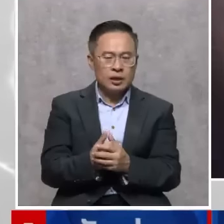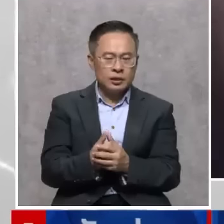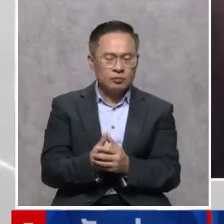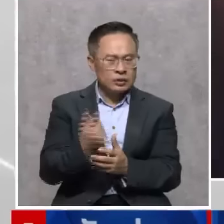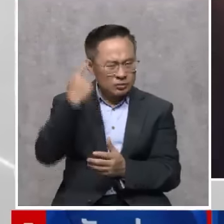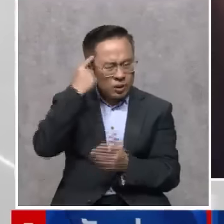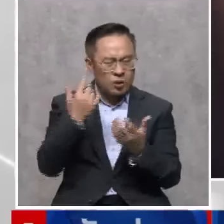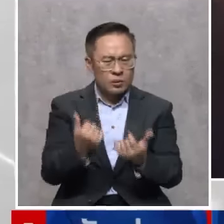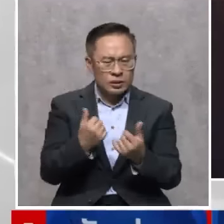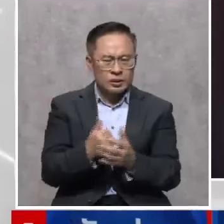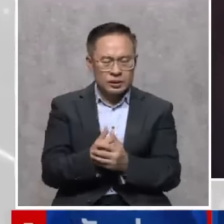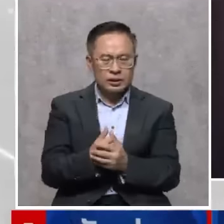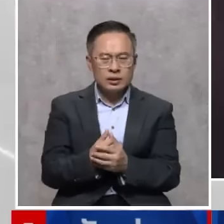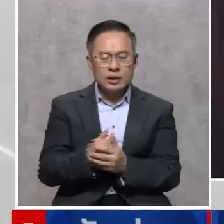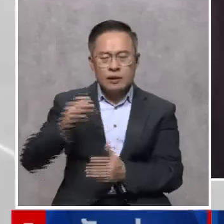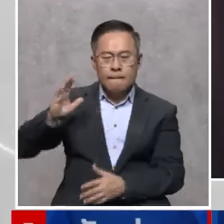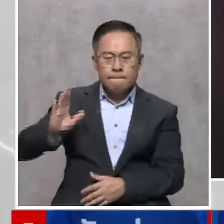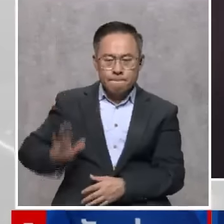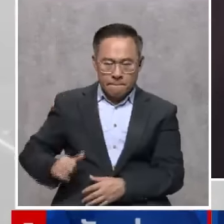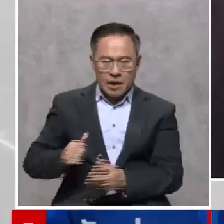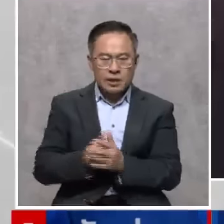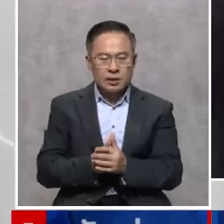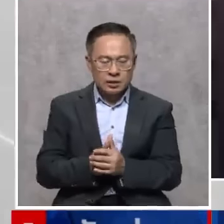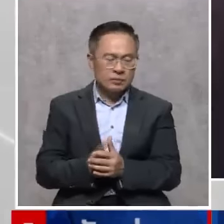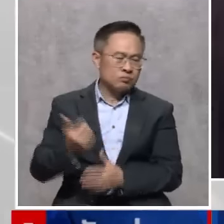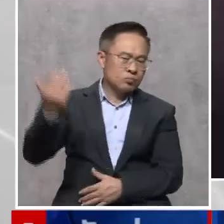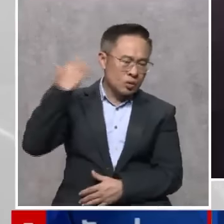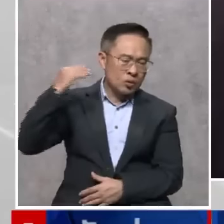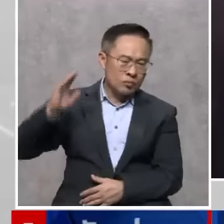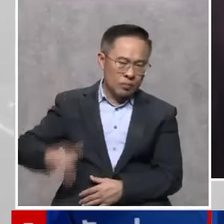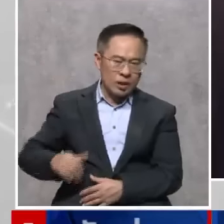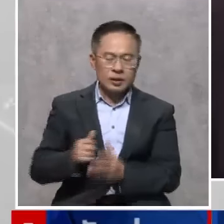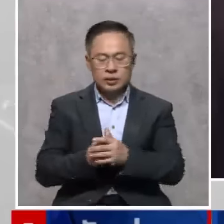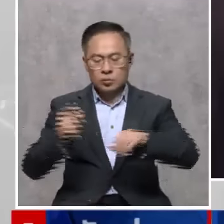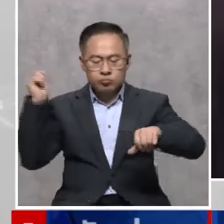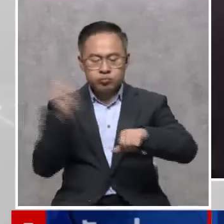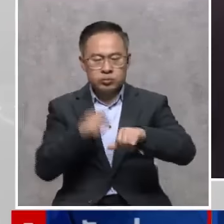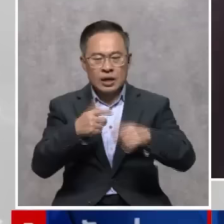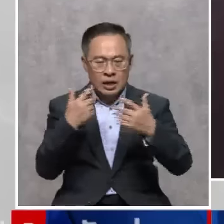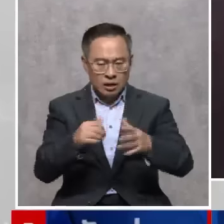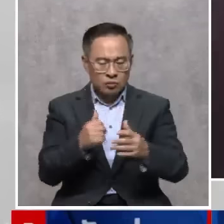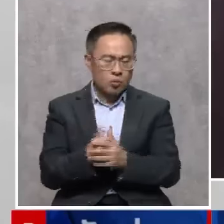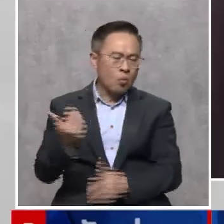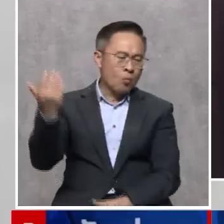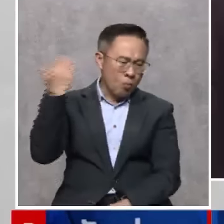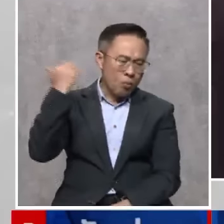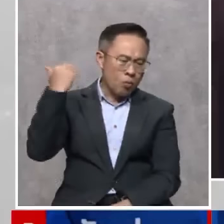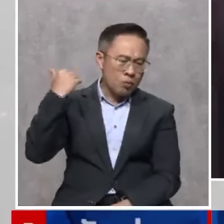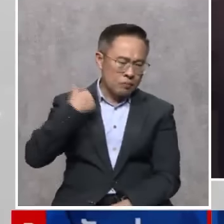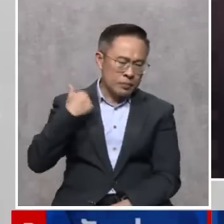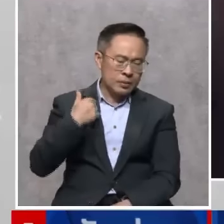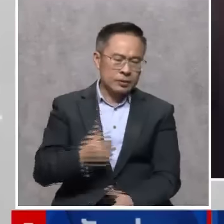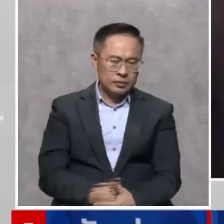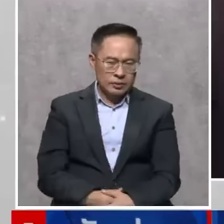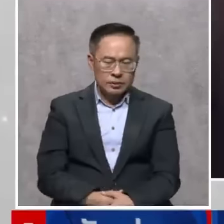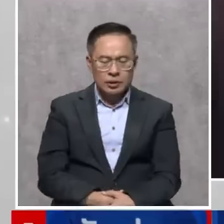จะท่านพระหนึ่งอะค่ะ ก็คือถูกทำร้ายมาแล้วแล้วเขาตามมาทำร้ายต่อ ค่ะ แล้วก่อนหน้านี้ก็เคยมีถูกทำร้าย